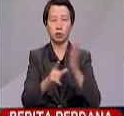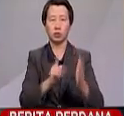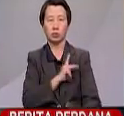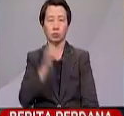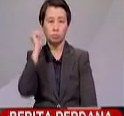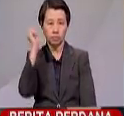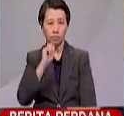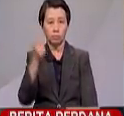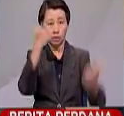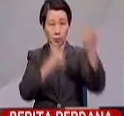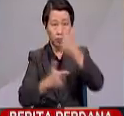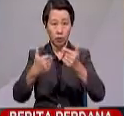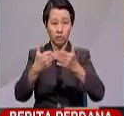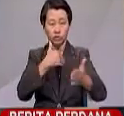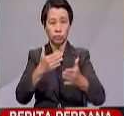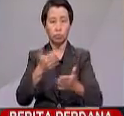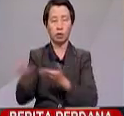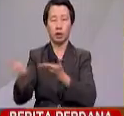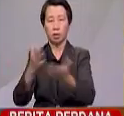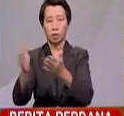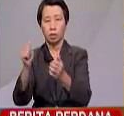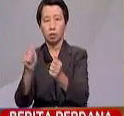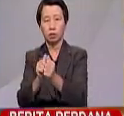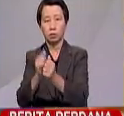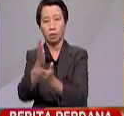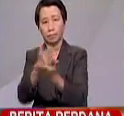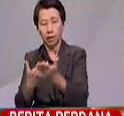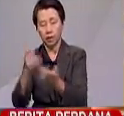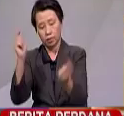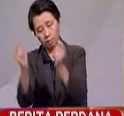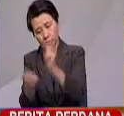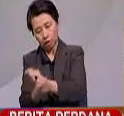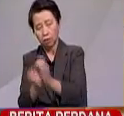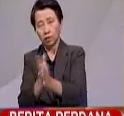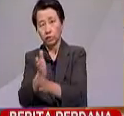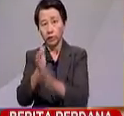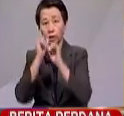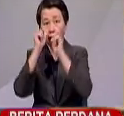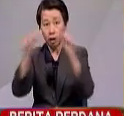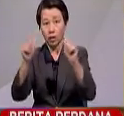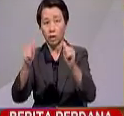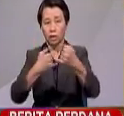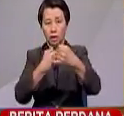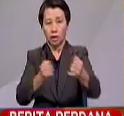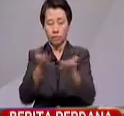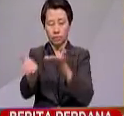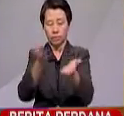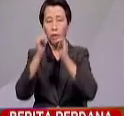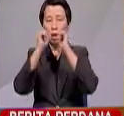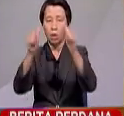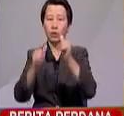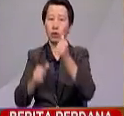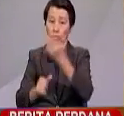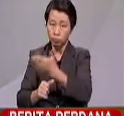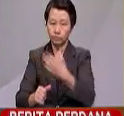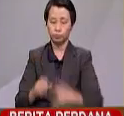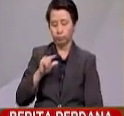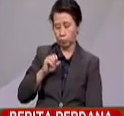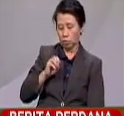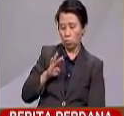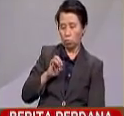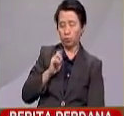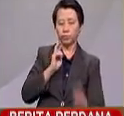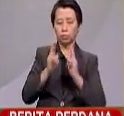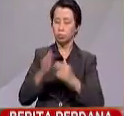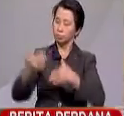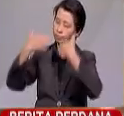Ketua Setiausaha Pelancongan sebelum berkhidmat di bahagian transformasi sektor awam, Jabatan Perkhidmatan Awam. Gobind turut